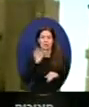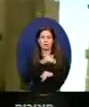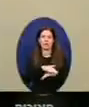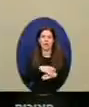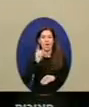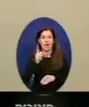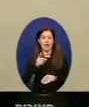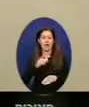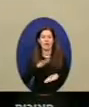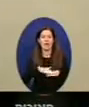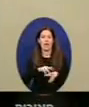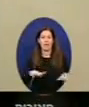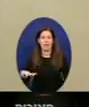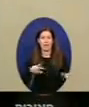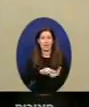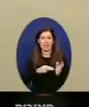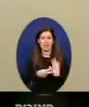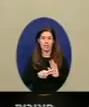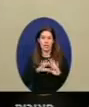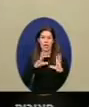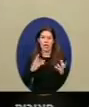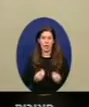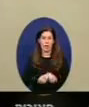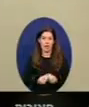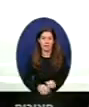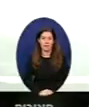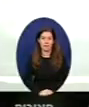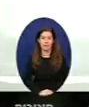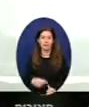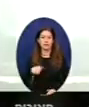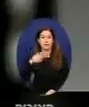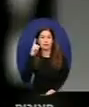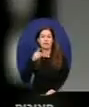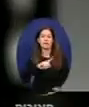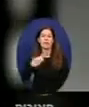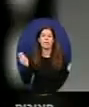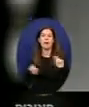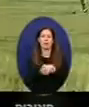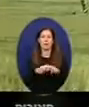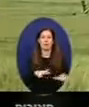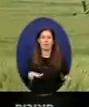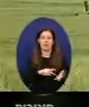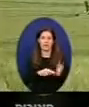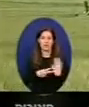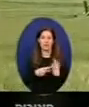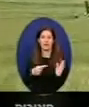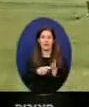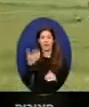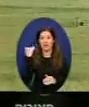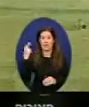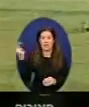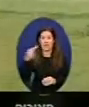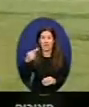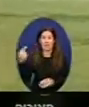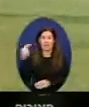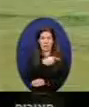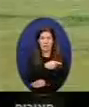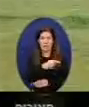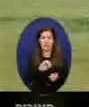המצב האסטרטגי הכולל של המדינה. אני חושב שזה מהפך במצב האסטרטגי, כי לפני כן האיום הטילי יכול היה לענות או